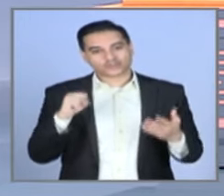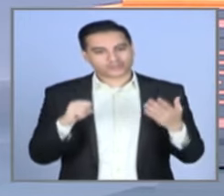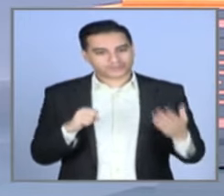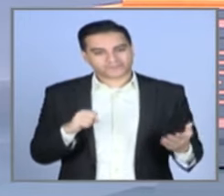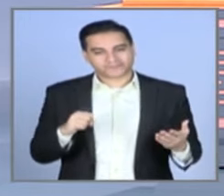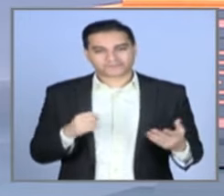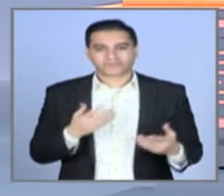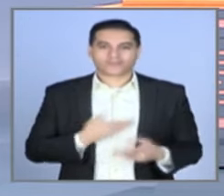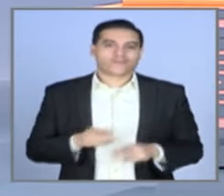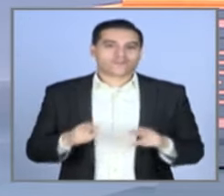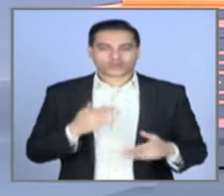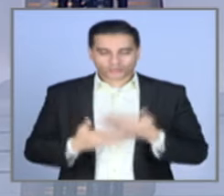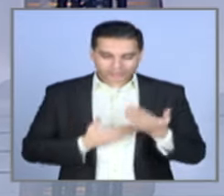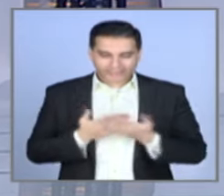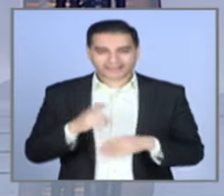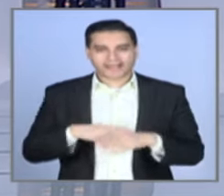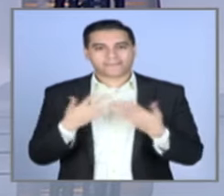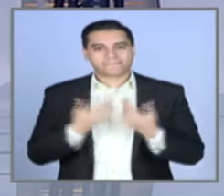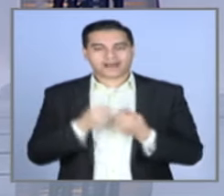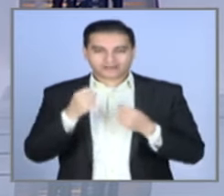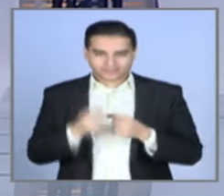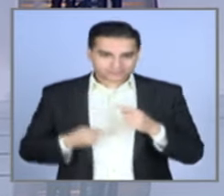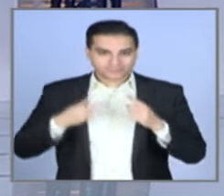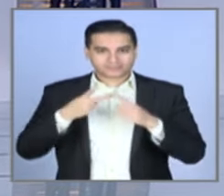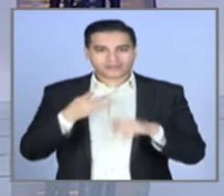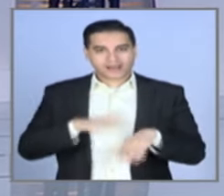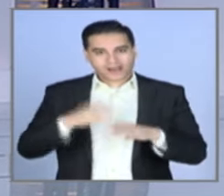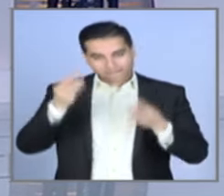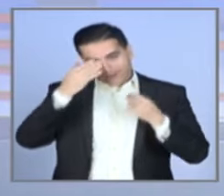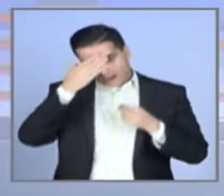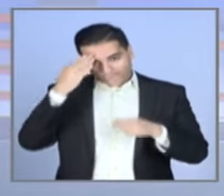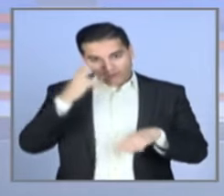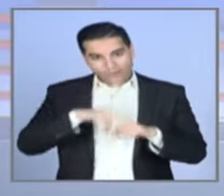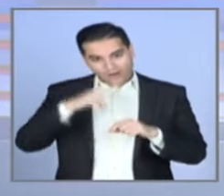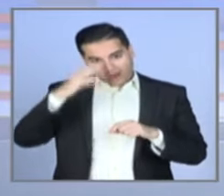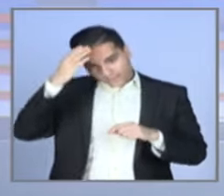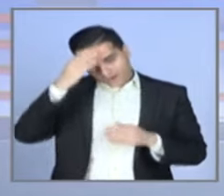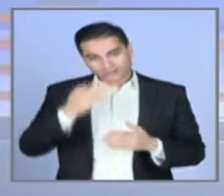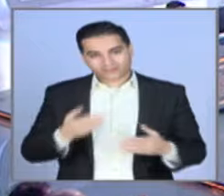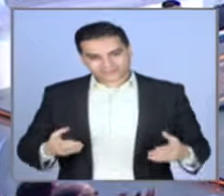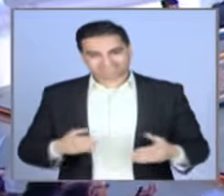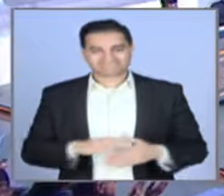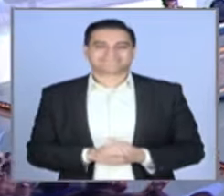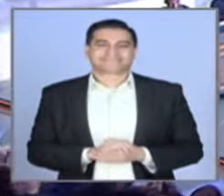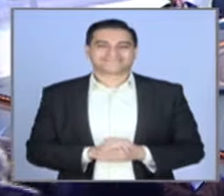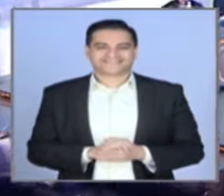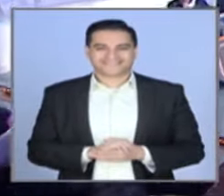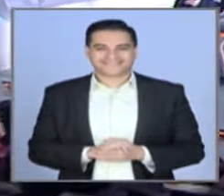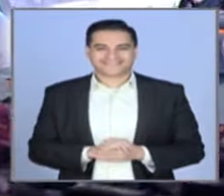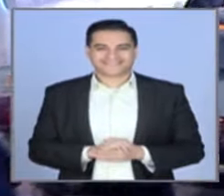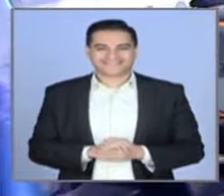25. هنخرج فاصل وهنرجع مرة تانية مع فقرة المعرفة والعباقرة.